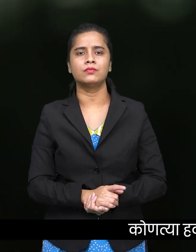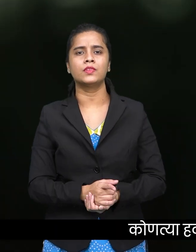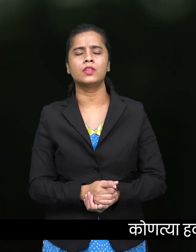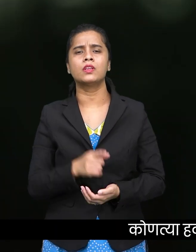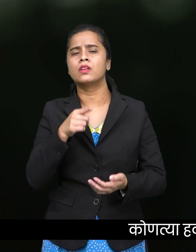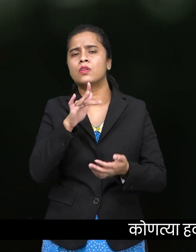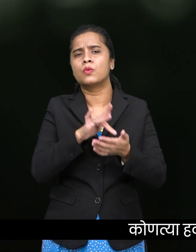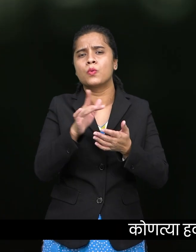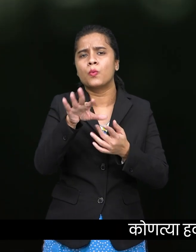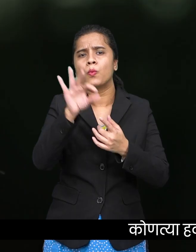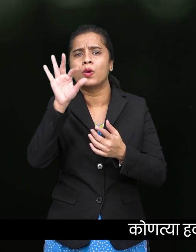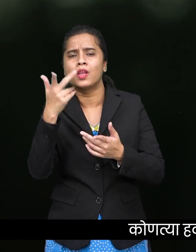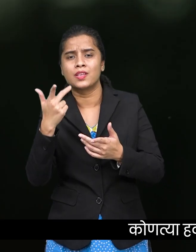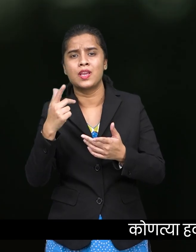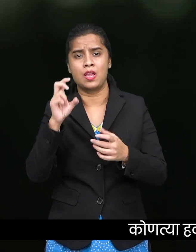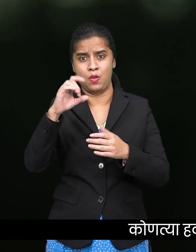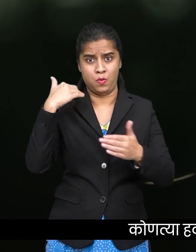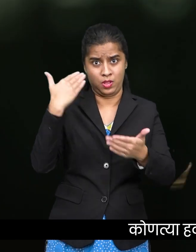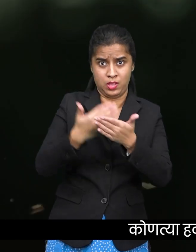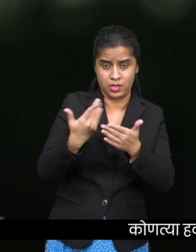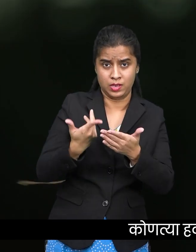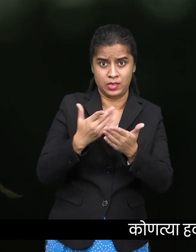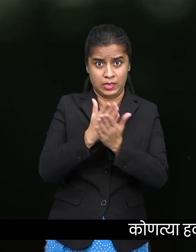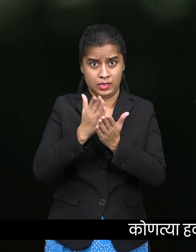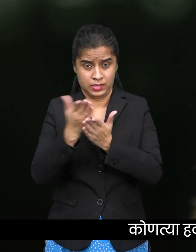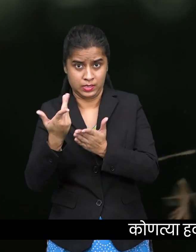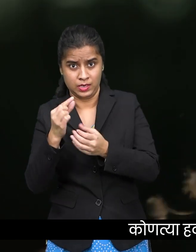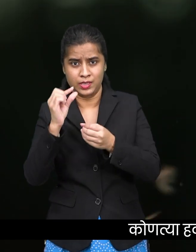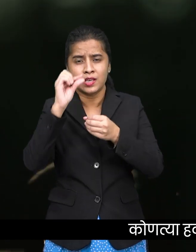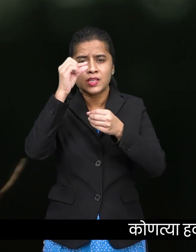कोणत्या हवामानात बिया विखुरतात, बीज प्रसार होतो?